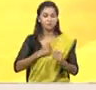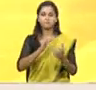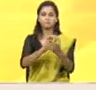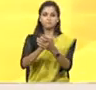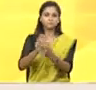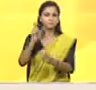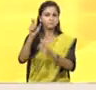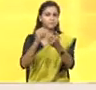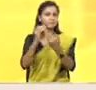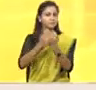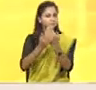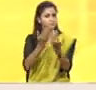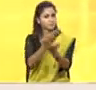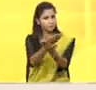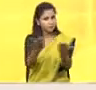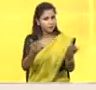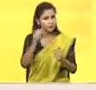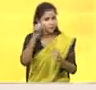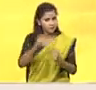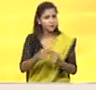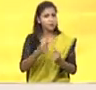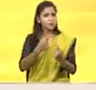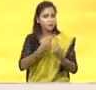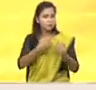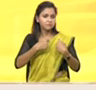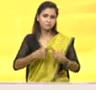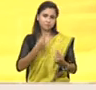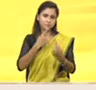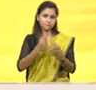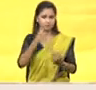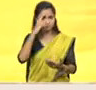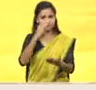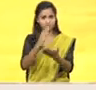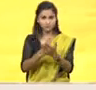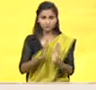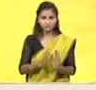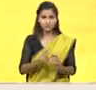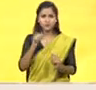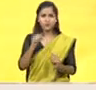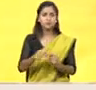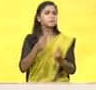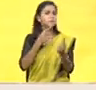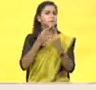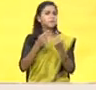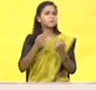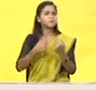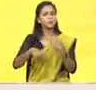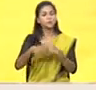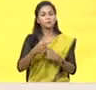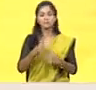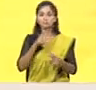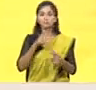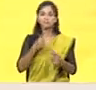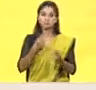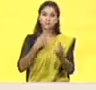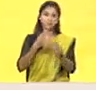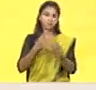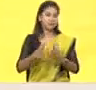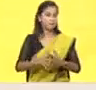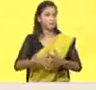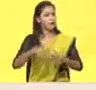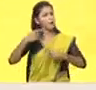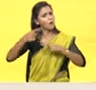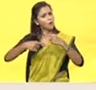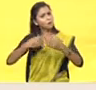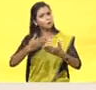देशवासियों, इस बार की मन की बात में इतना ही। मन की बात में आपसे बात करके मुझे